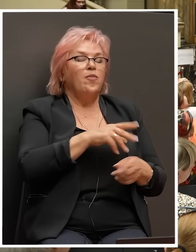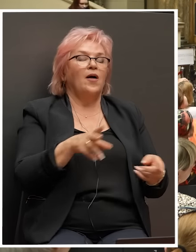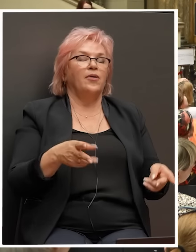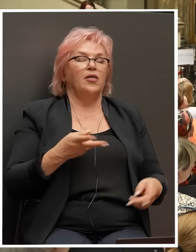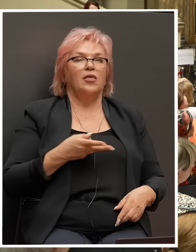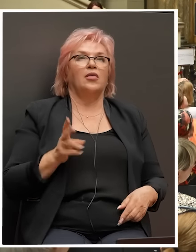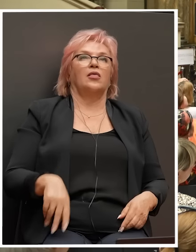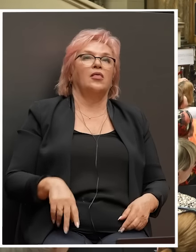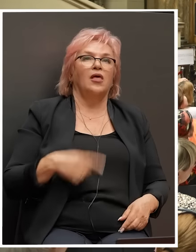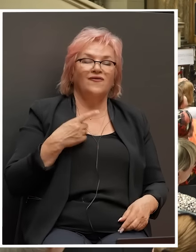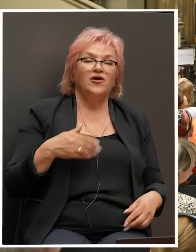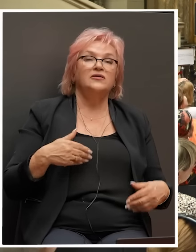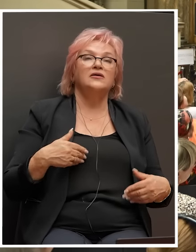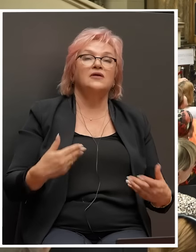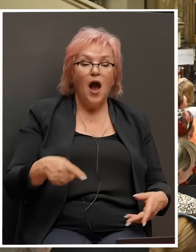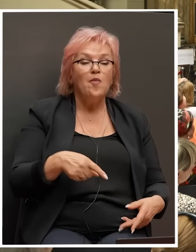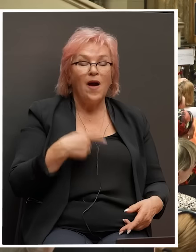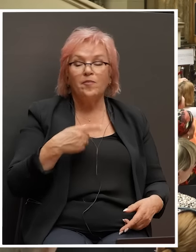костыли и говорит: здравствуйте.